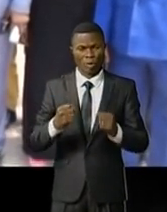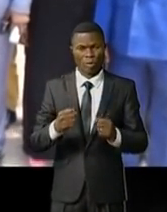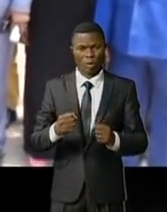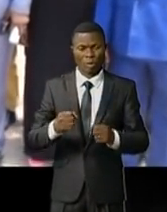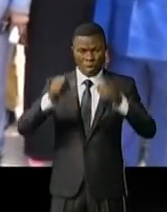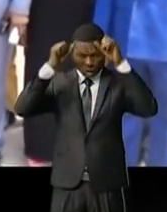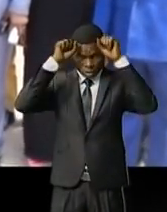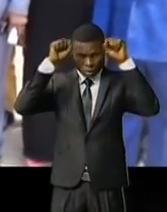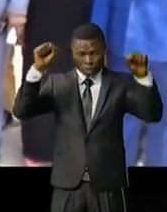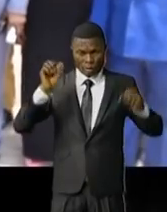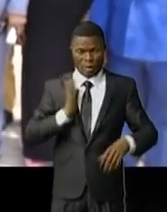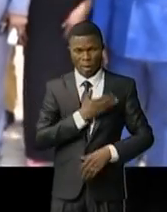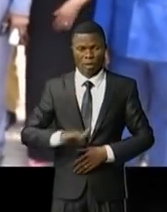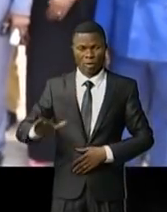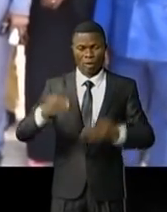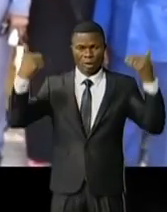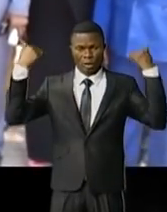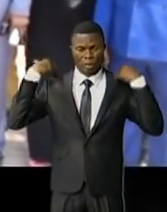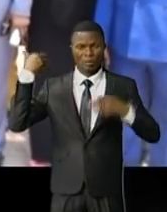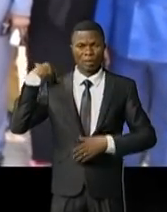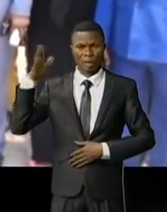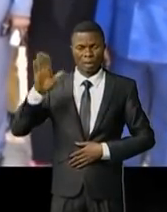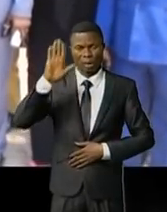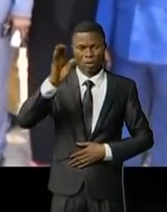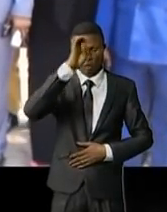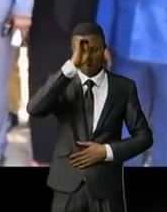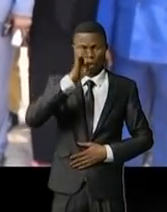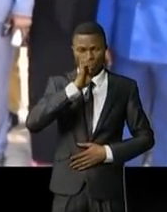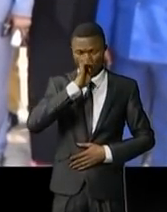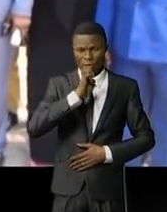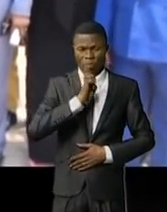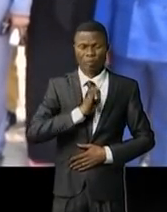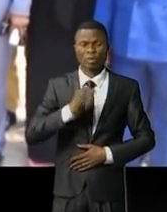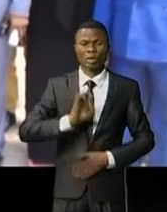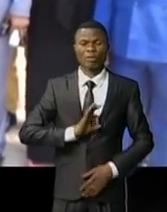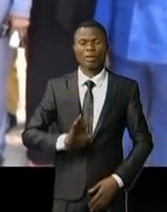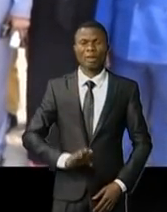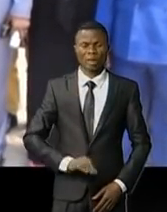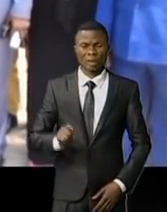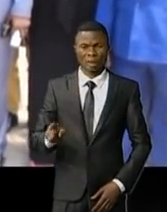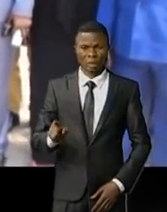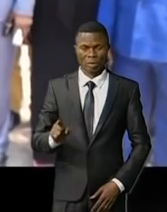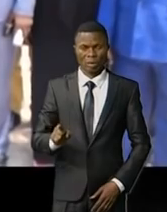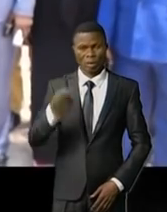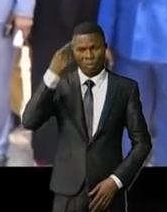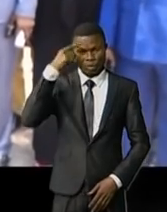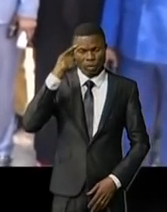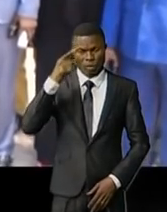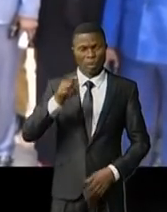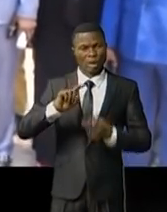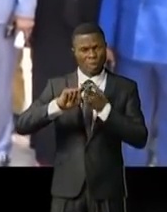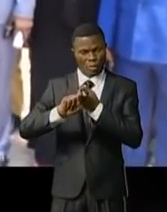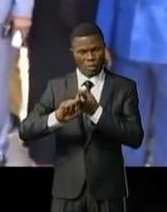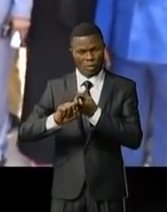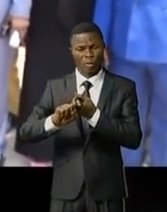au président de la République et chef de l'État, son Excellence Félix Antoine Tshisekedi Tshilombo, pour la confiance